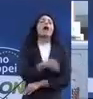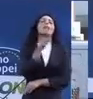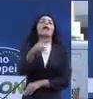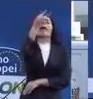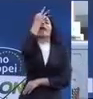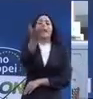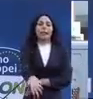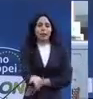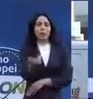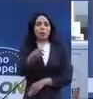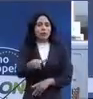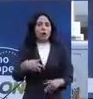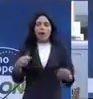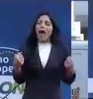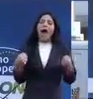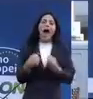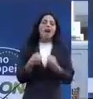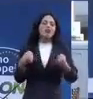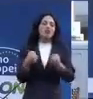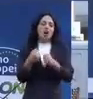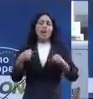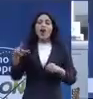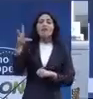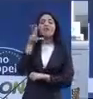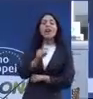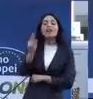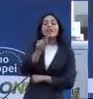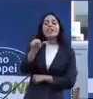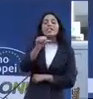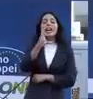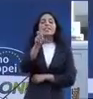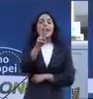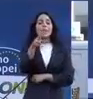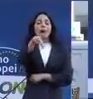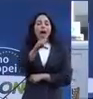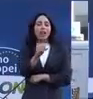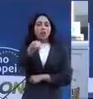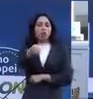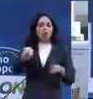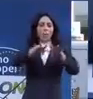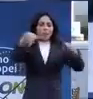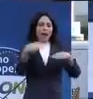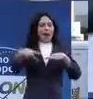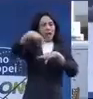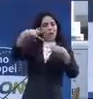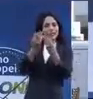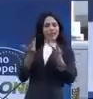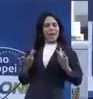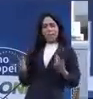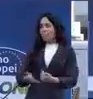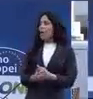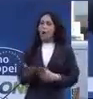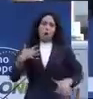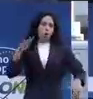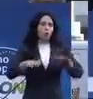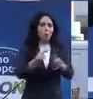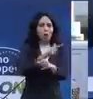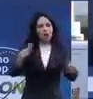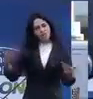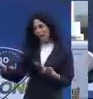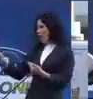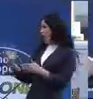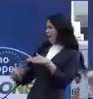perché d'acciaio si chiama Francesca scarpato e adesso sale sul palco insiem a me ma non c'è dubbio vai